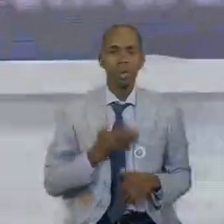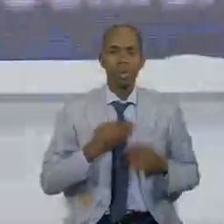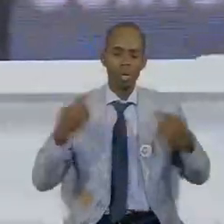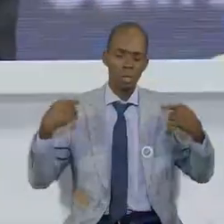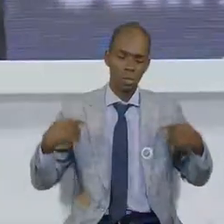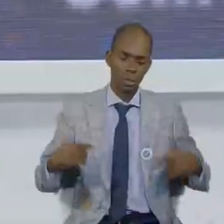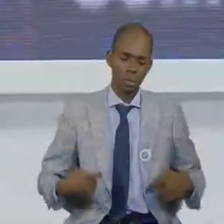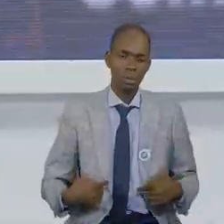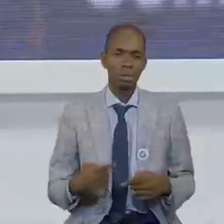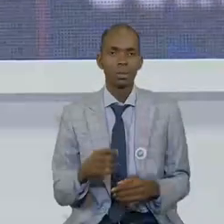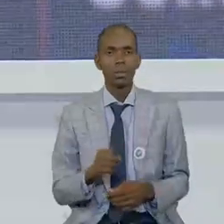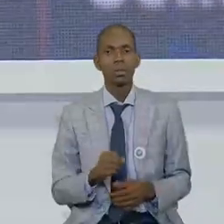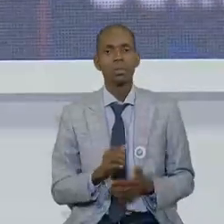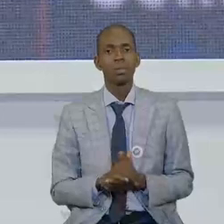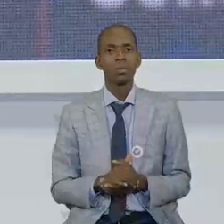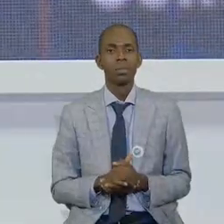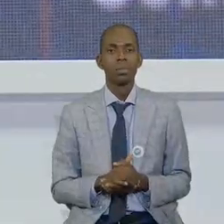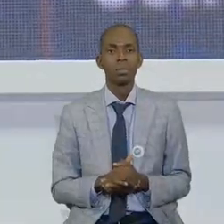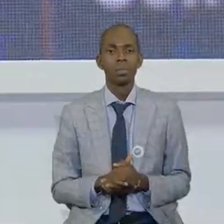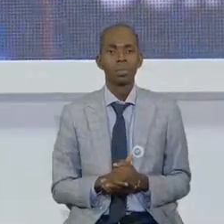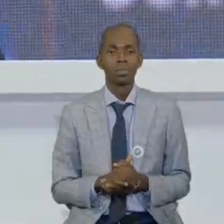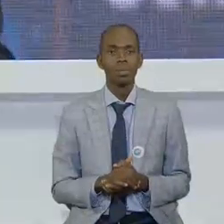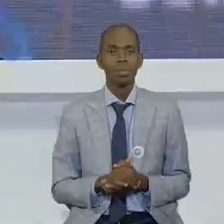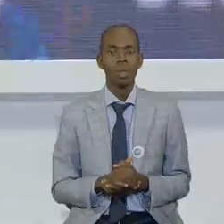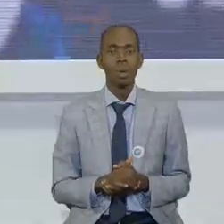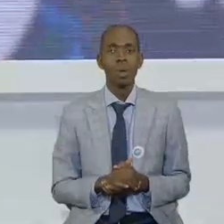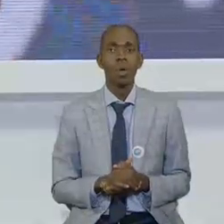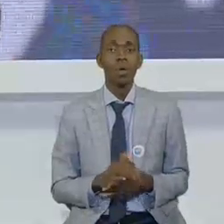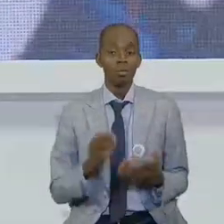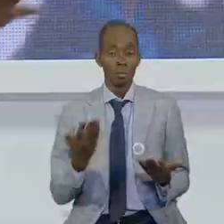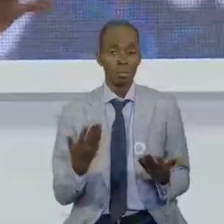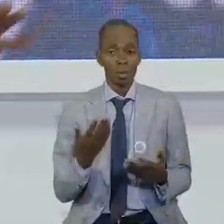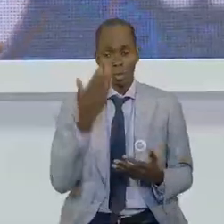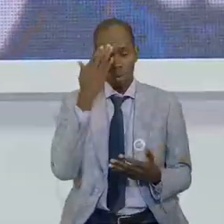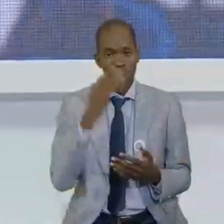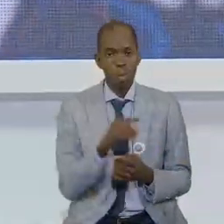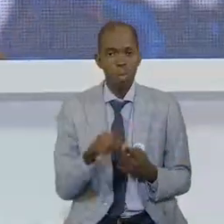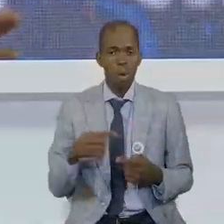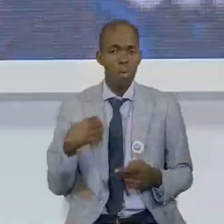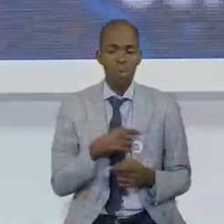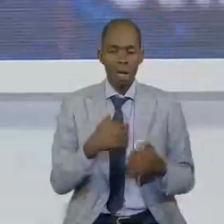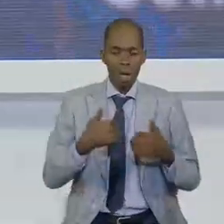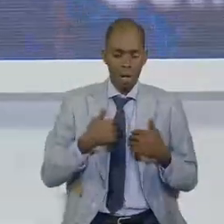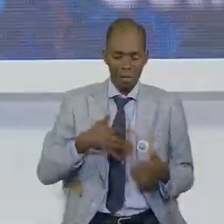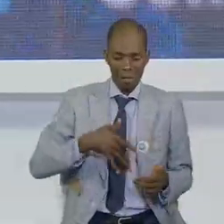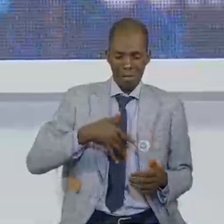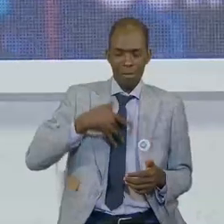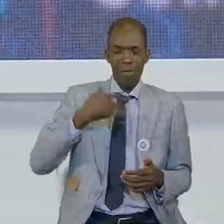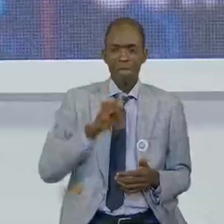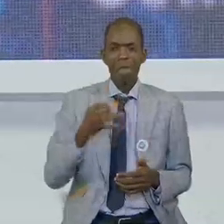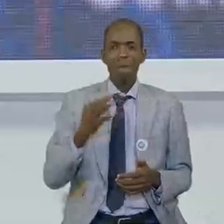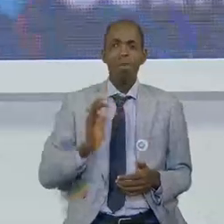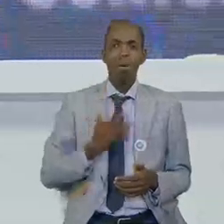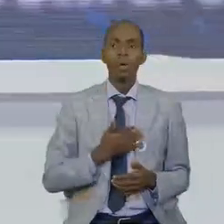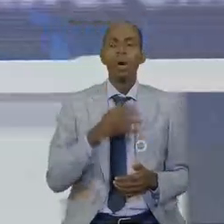souverain sacrificateur qui ne puisse compatir à nos faiblesses. When we have a feeling of our old infirmity